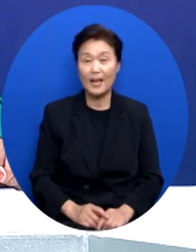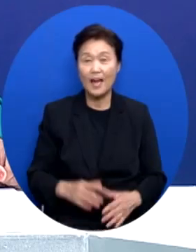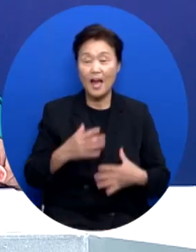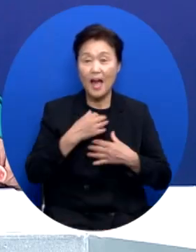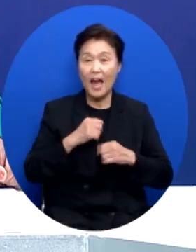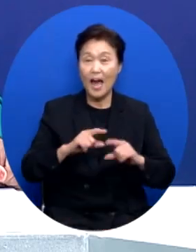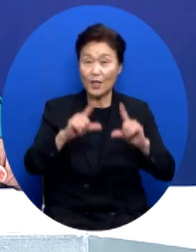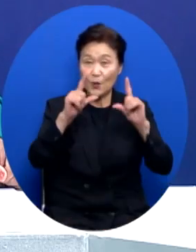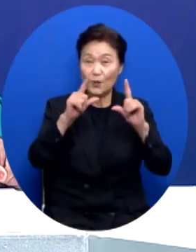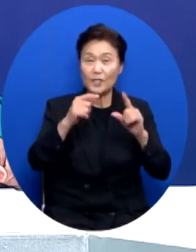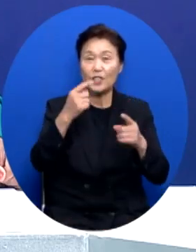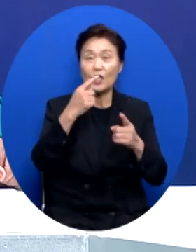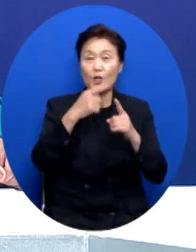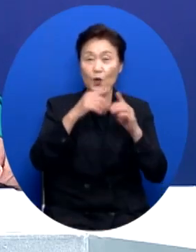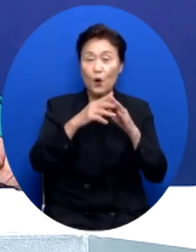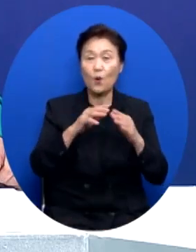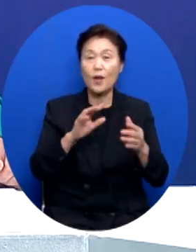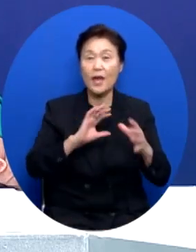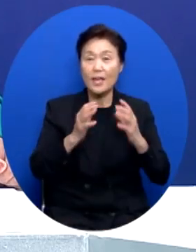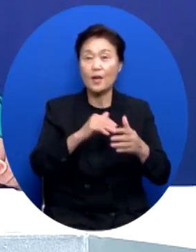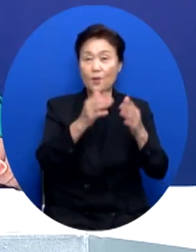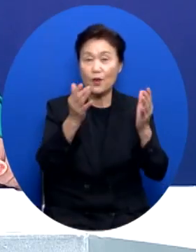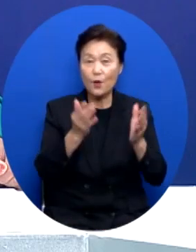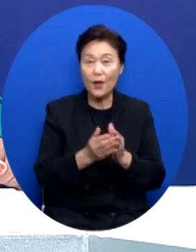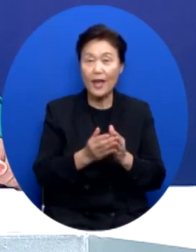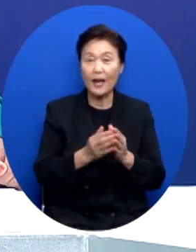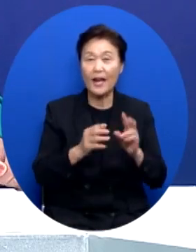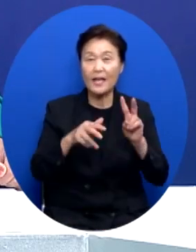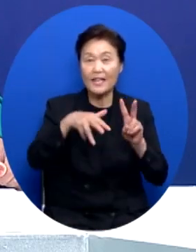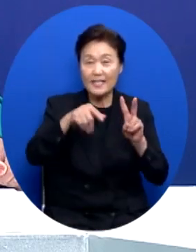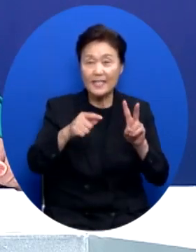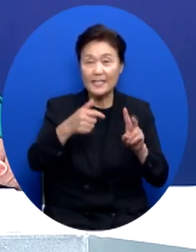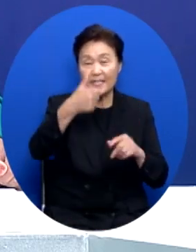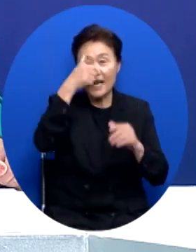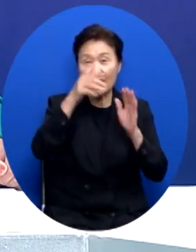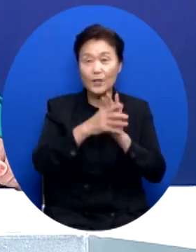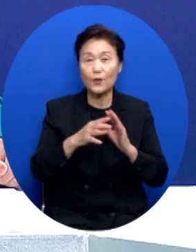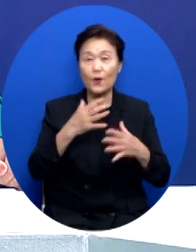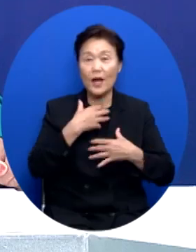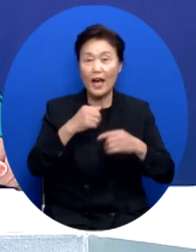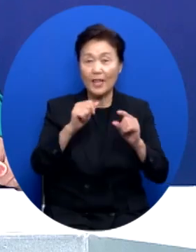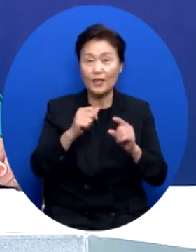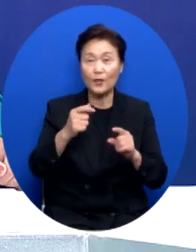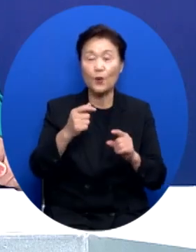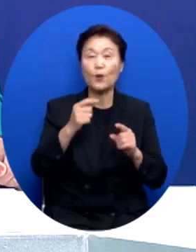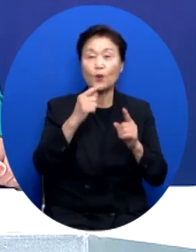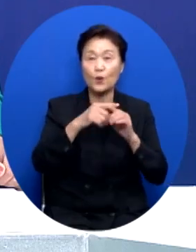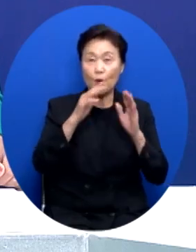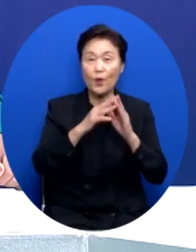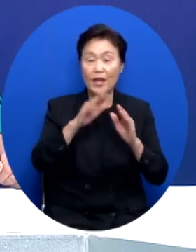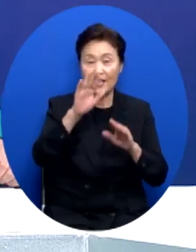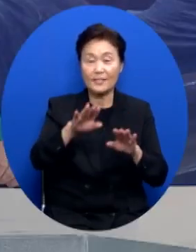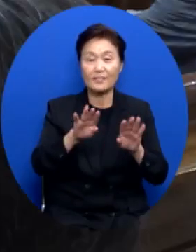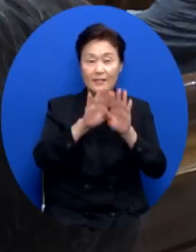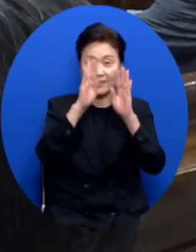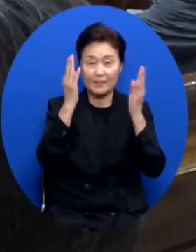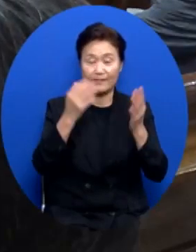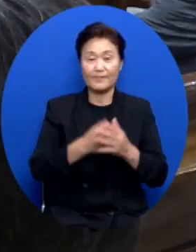안동시 교회협의회가 26일 제2차 기도안동 영적대각성기도회를 안동교회에서 진행했습니다.